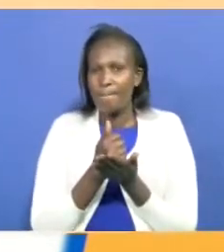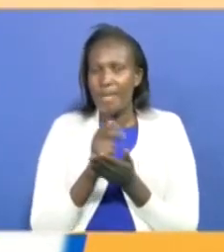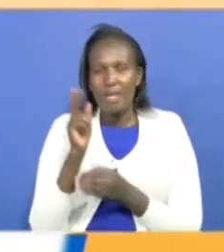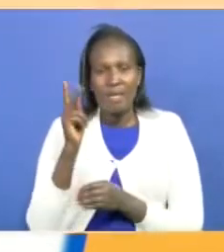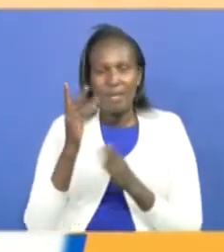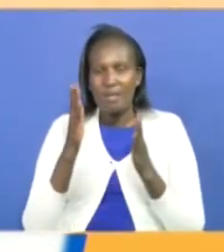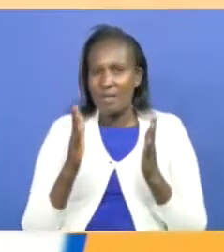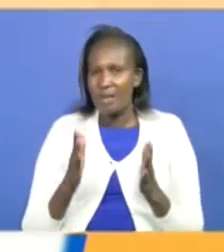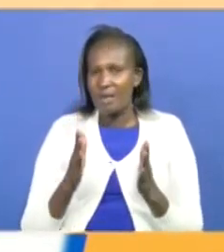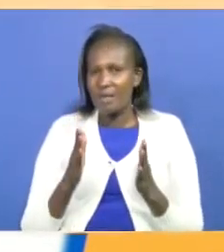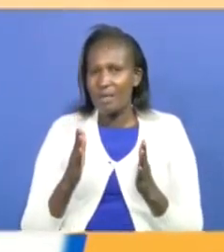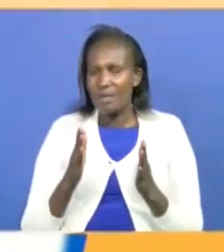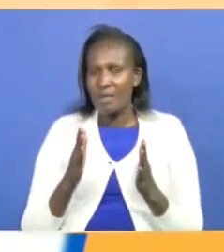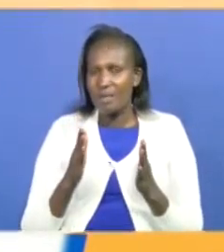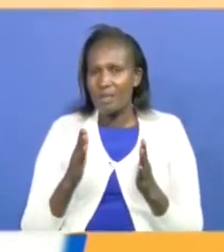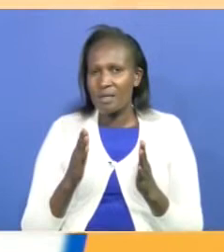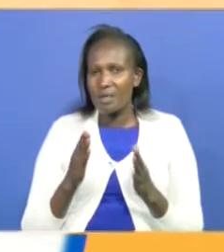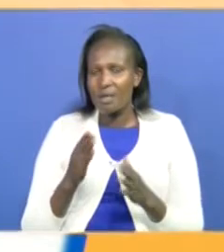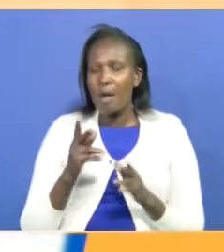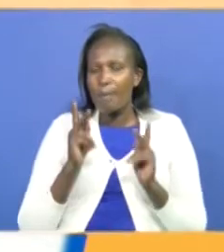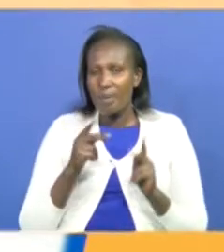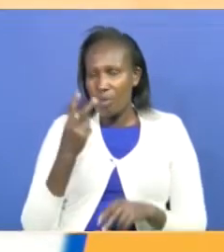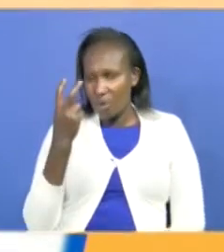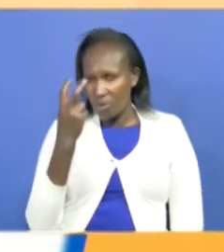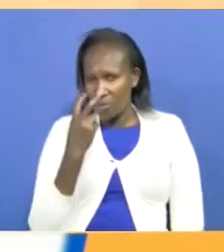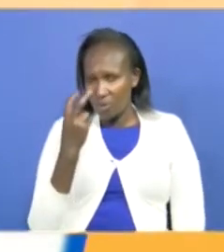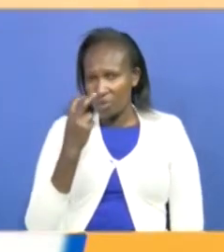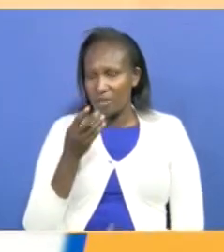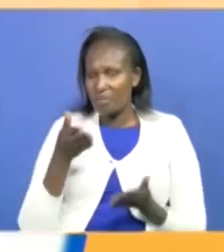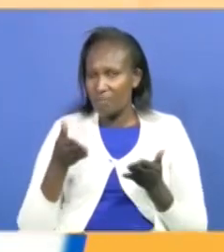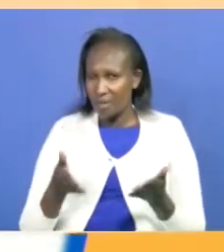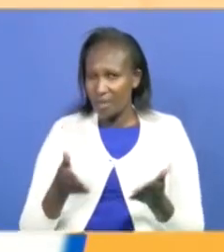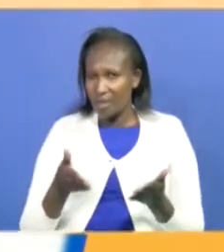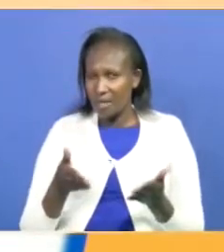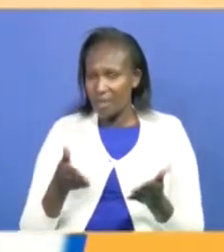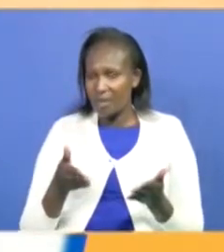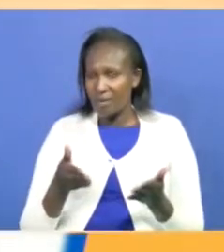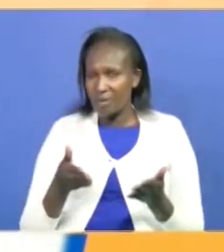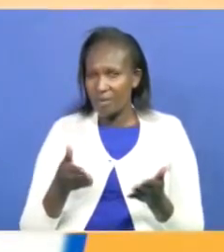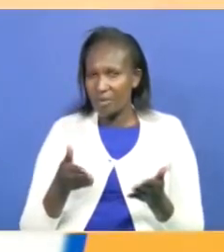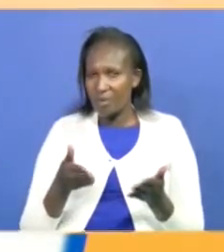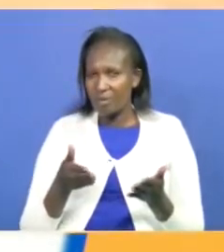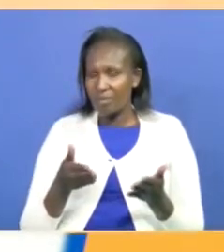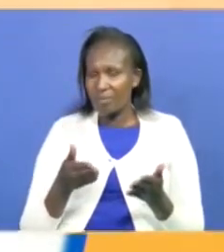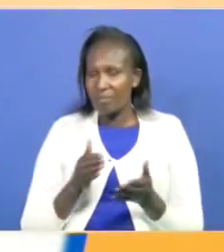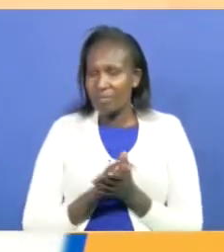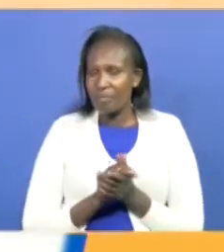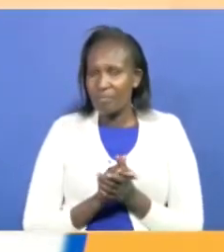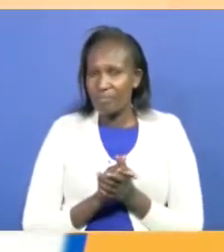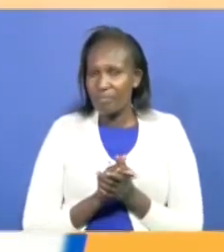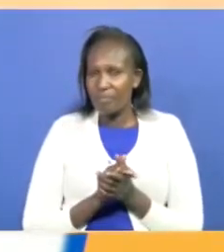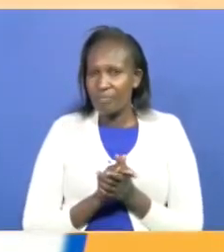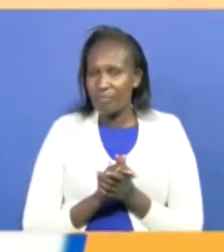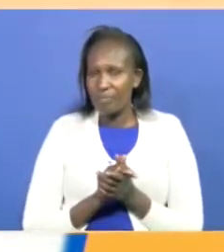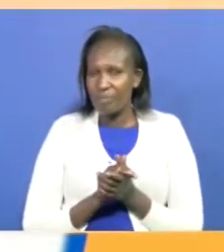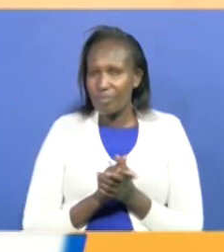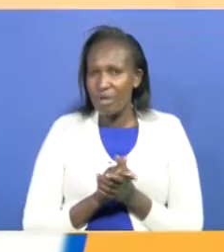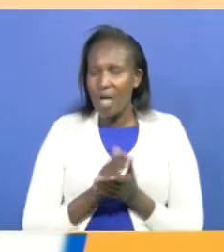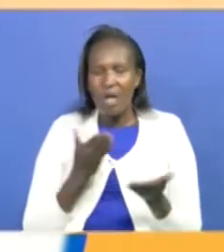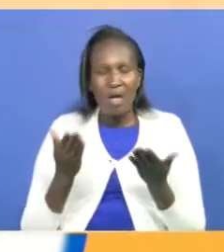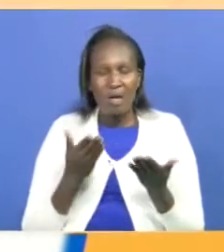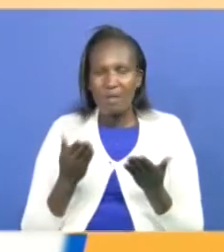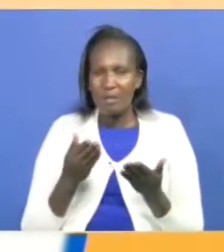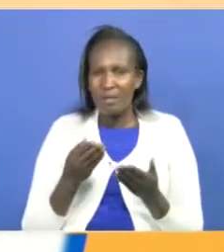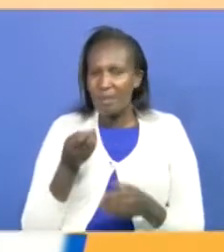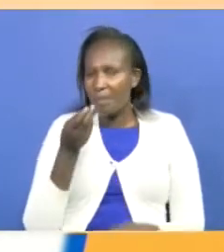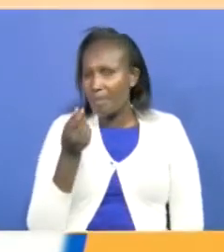Kenyans, wherever you are watching me from, I would like you to help me to walk again. Wherever you are, any amount